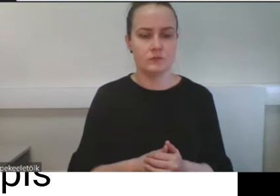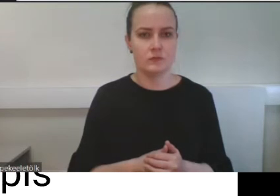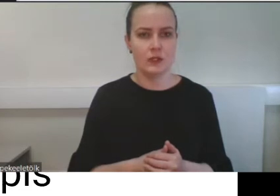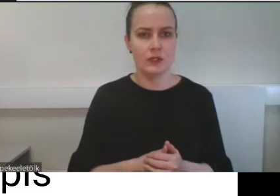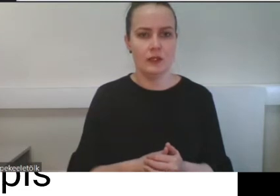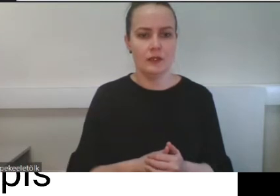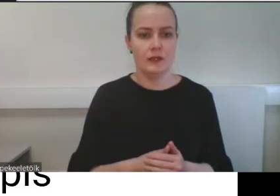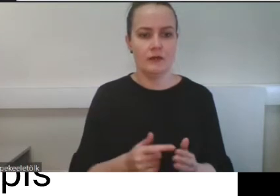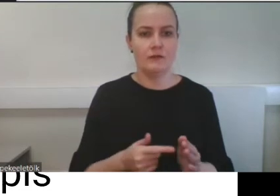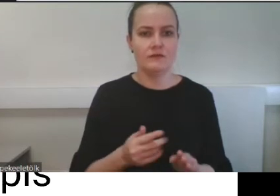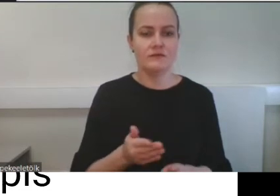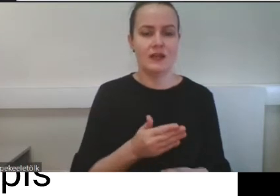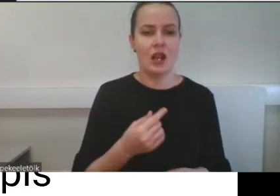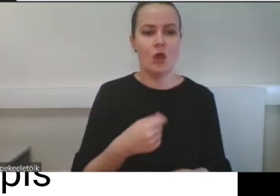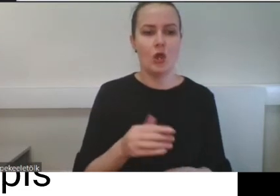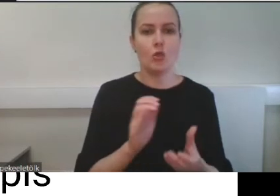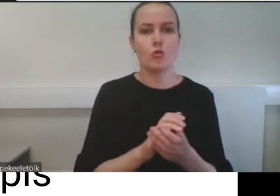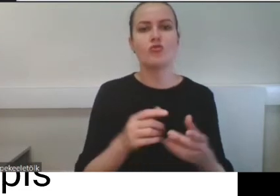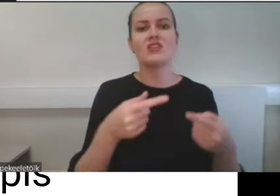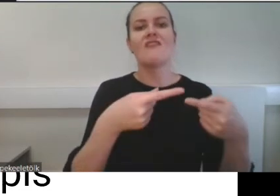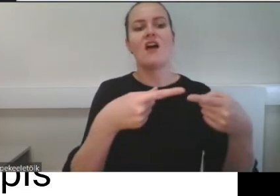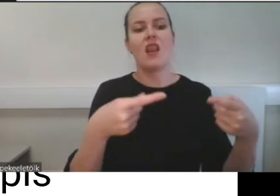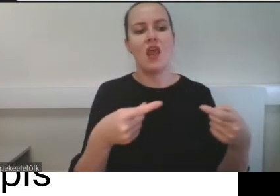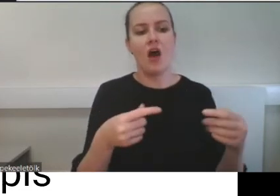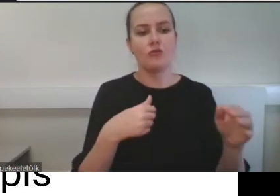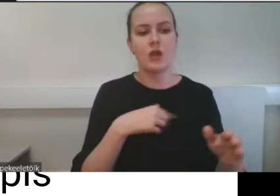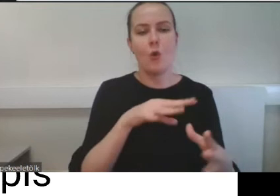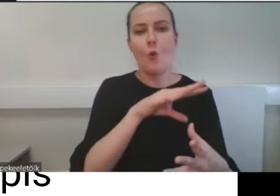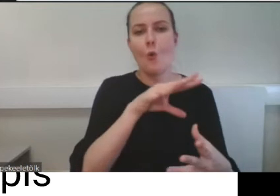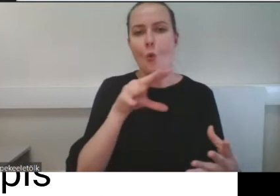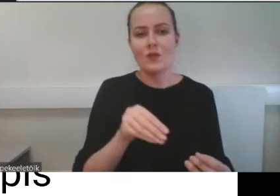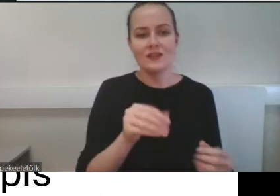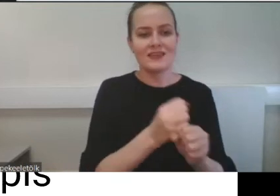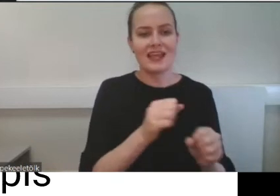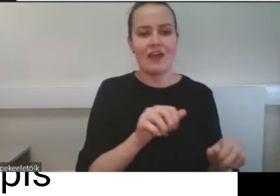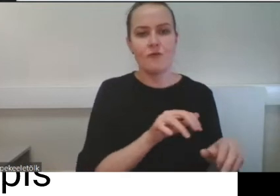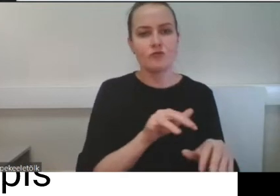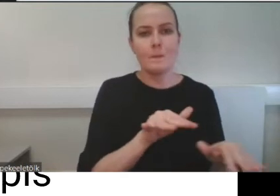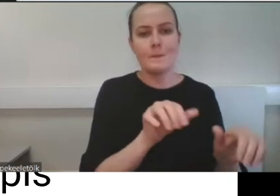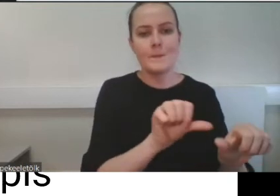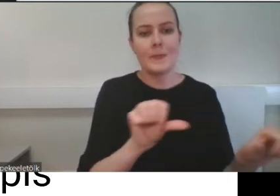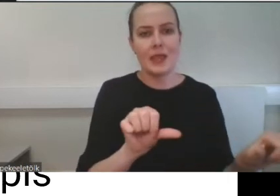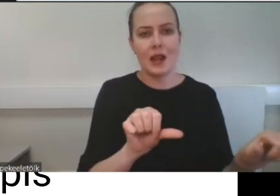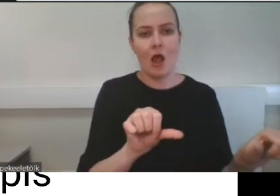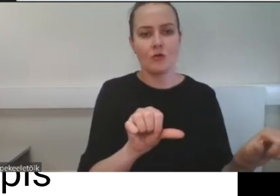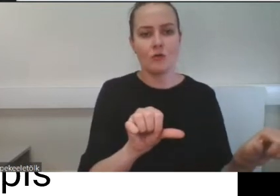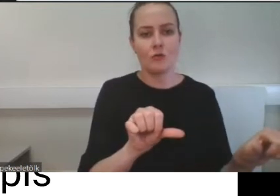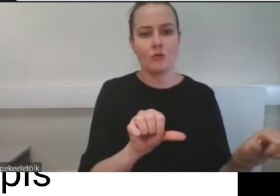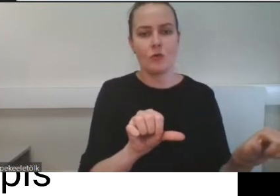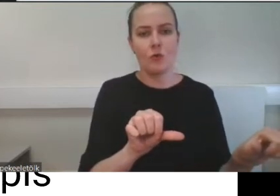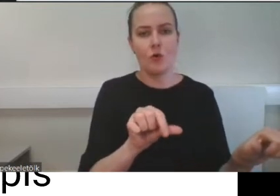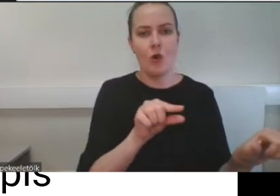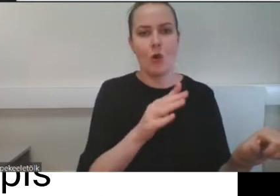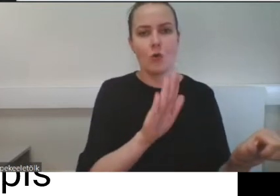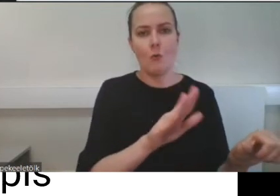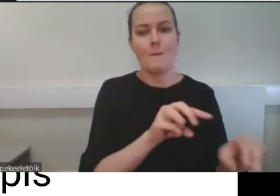sooviksime näha rohkem selliseid kaasaegseid väljundeid seal, seda enam, et ka Eurostat on